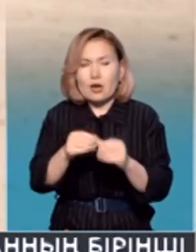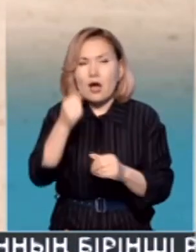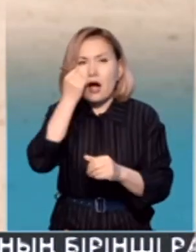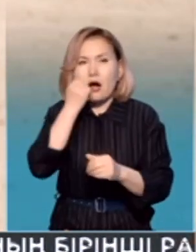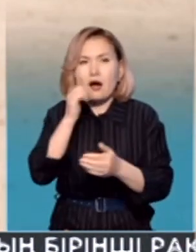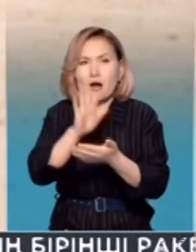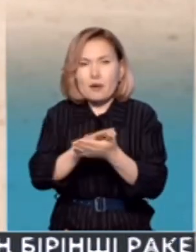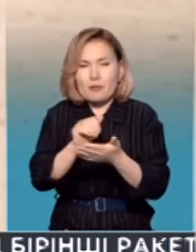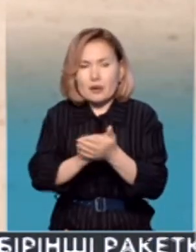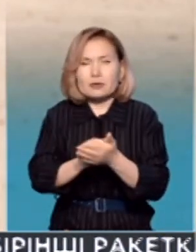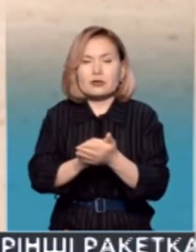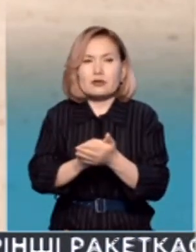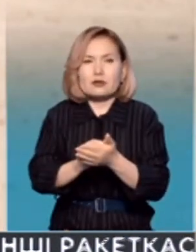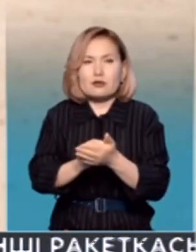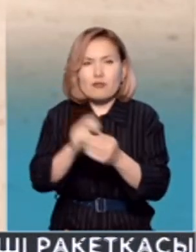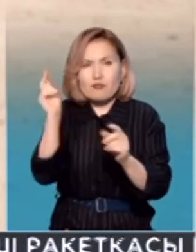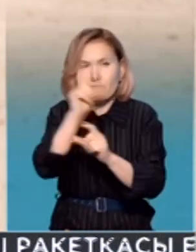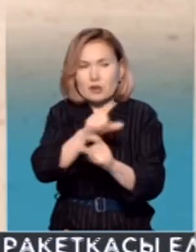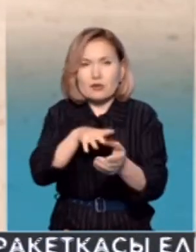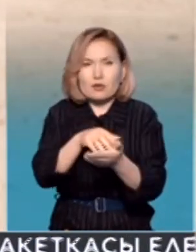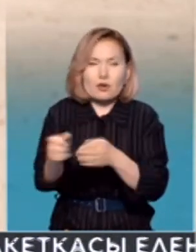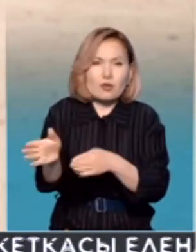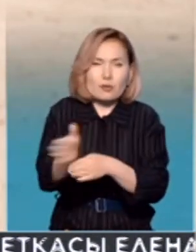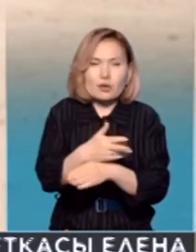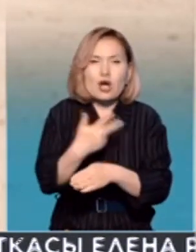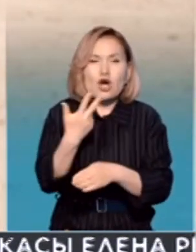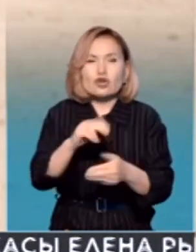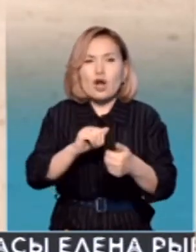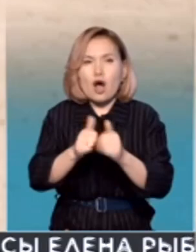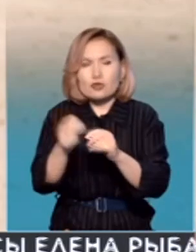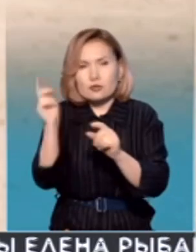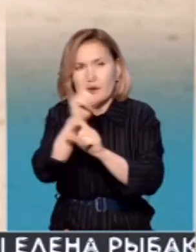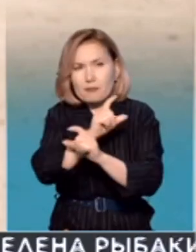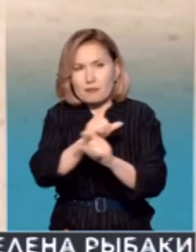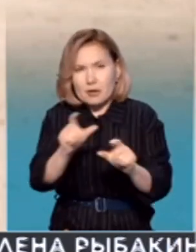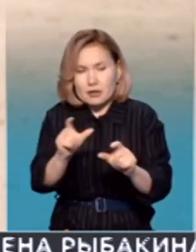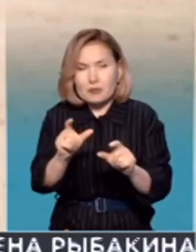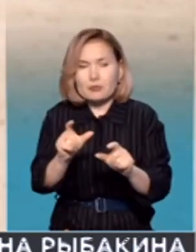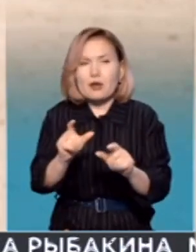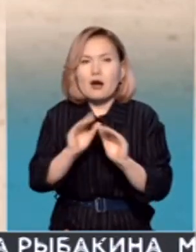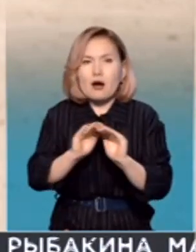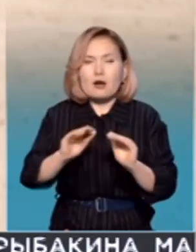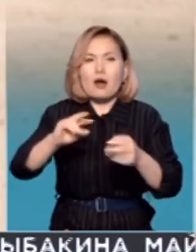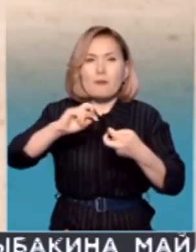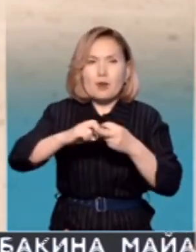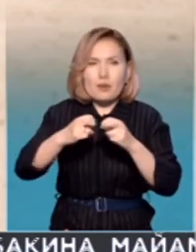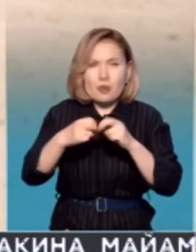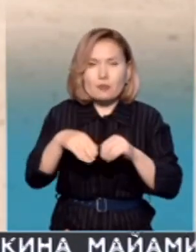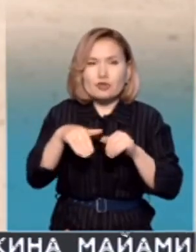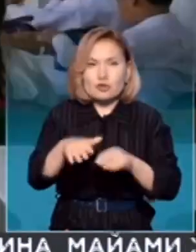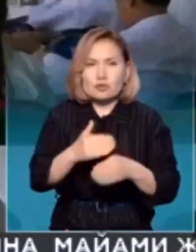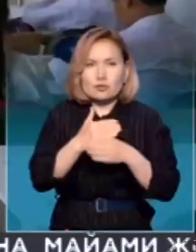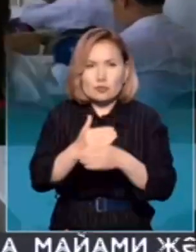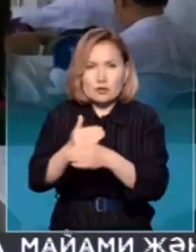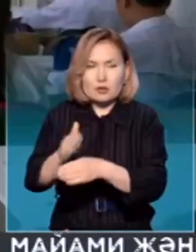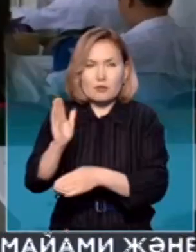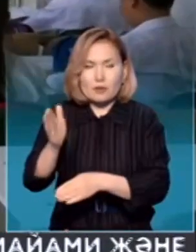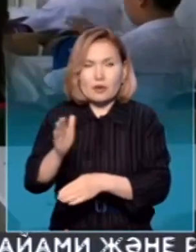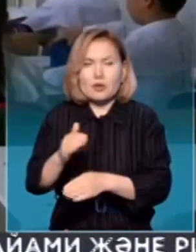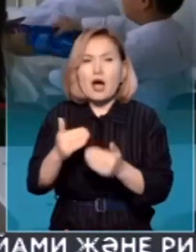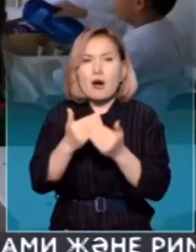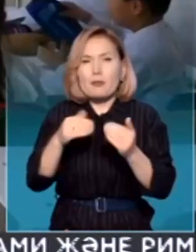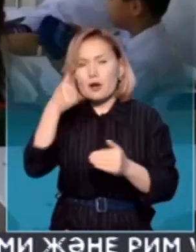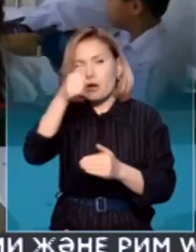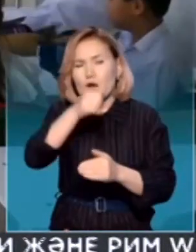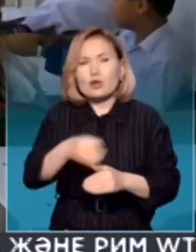жайдағы және дегі үш ауысымы қауіп бар мектептер осы үш жылдың нәтижесінде толық шешімін табатын болады. Соңғы